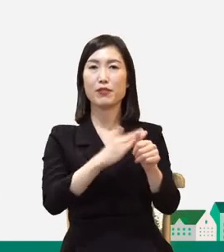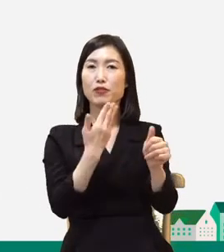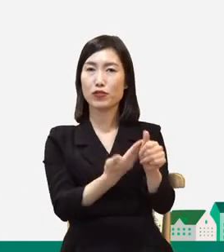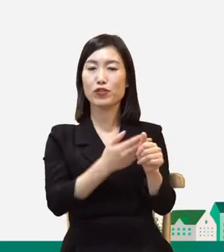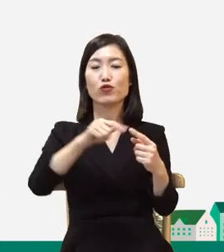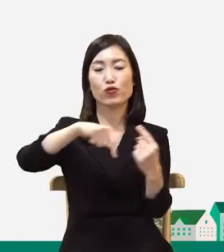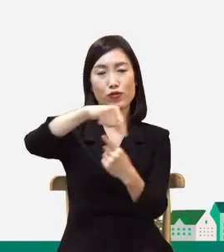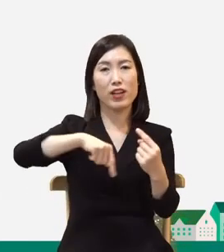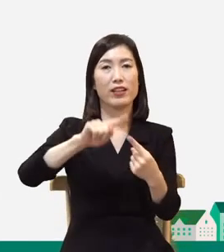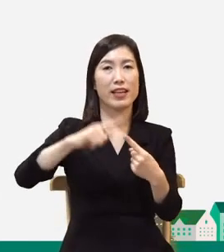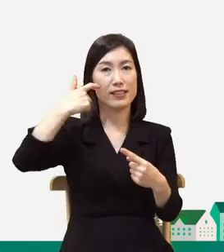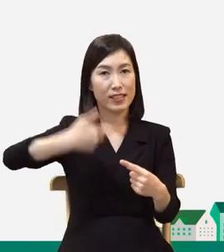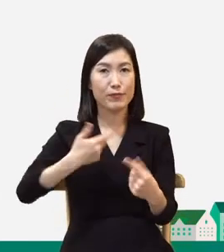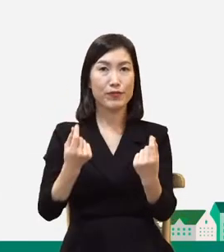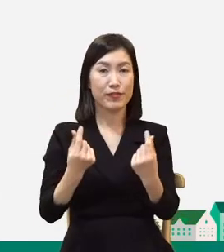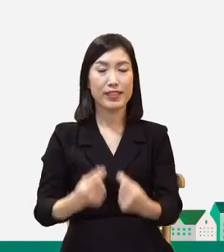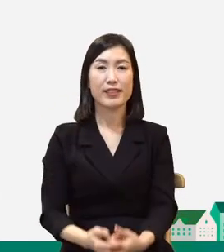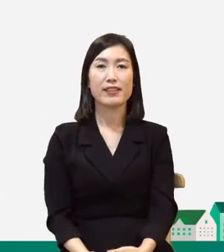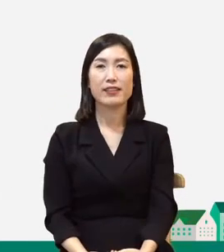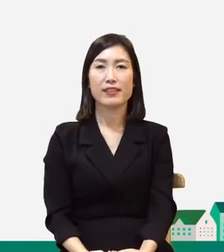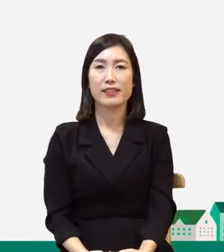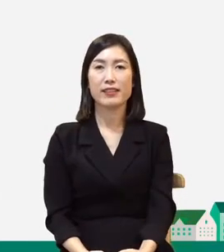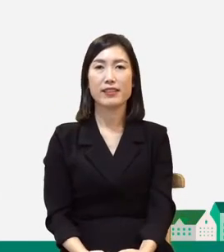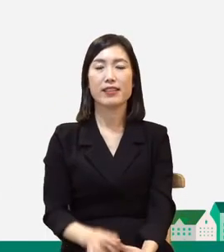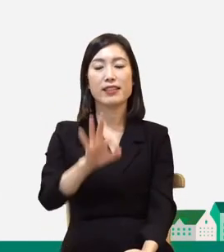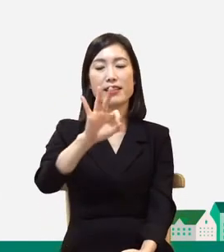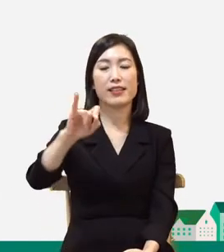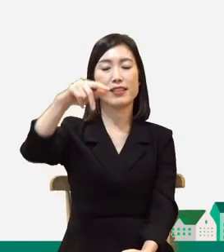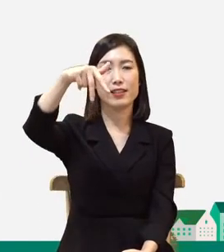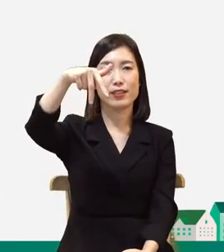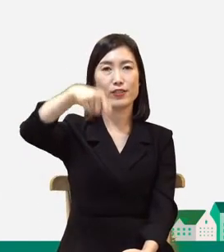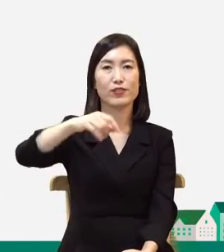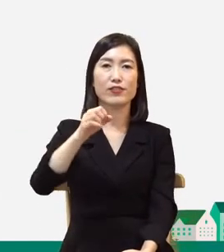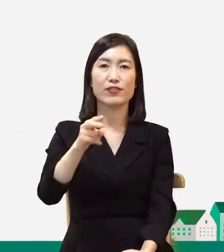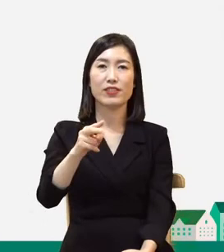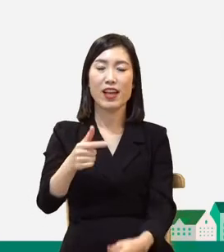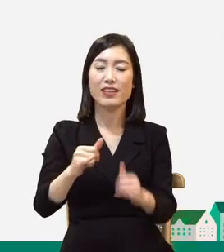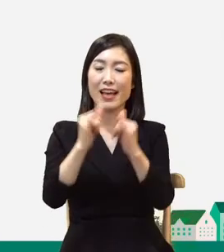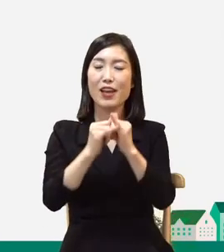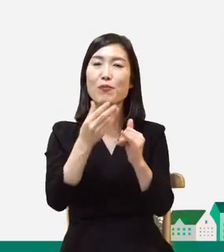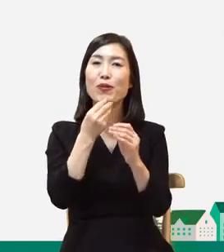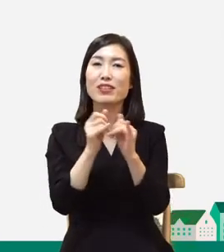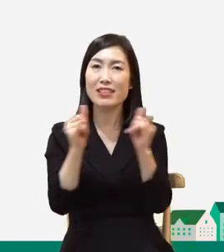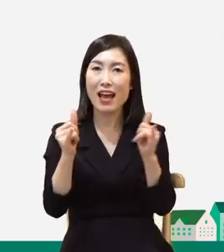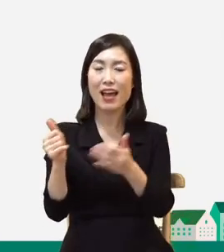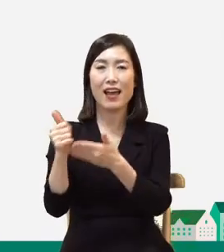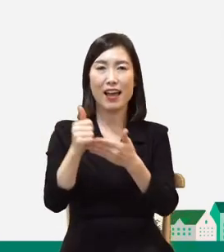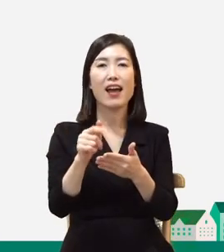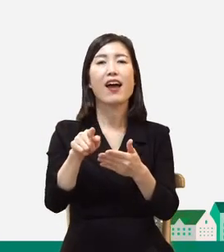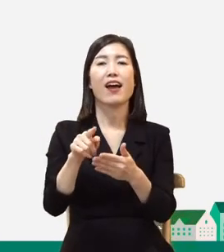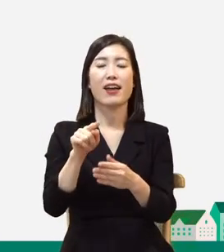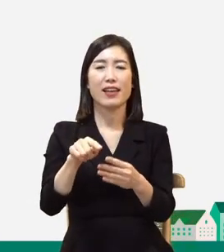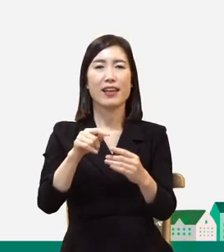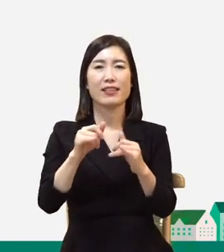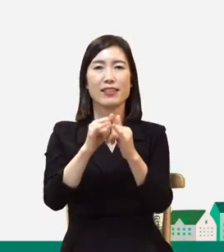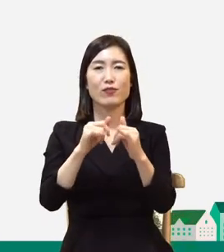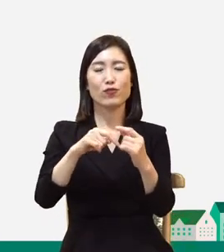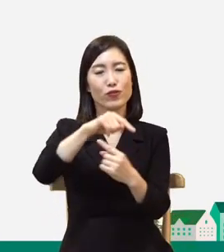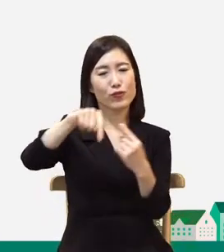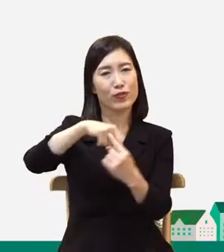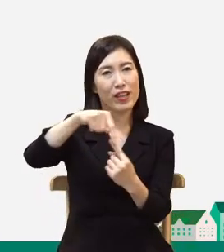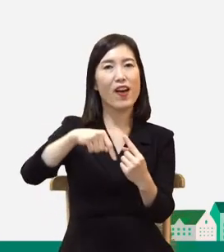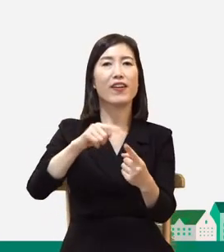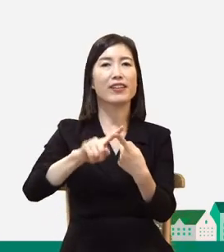운영과 관련돼서 질문이 있었던 것 같아요. 우리 이주연 사회복지사님께서 지원주택의